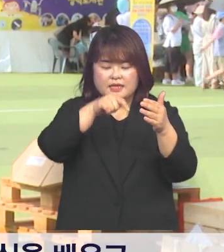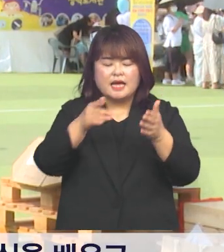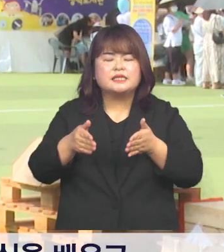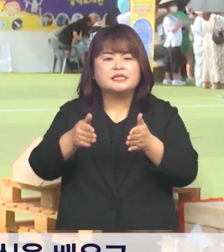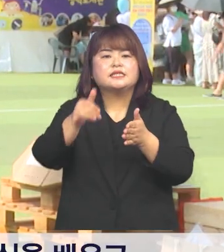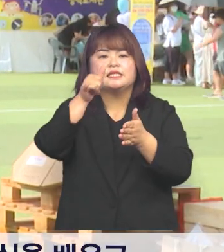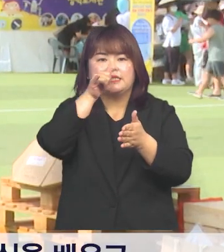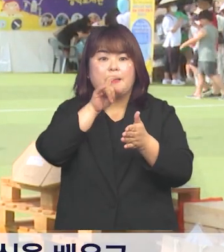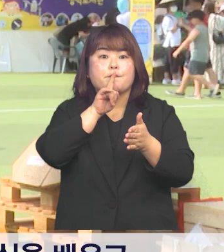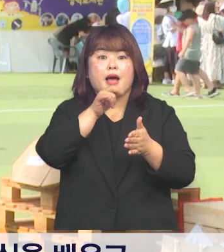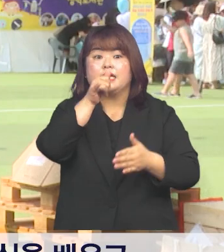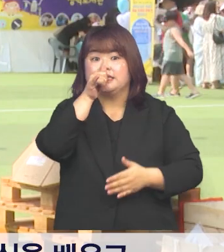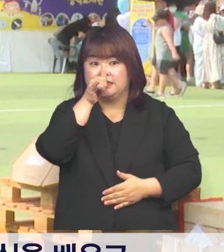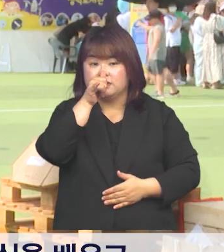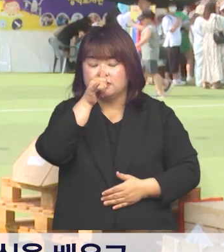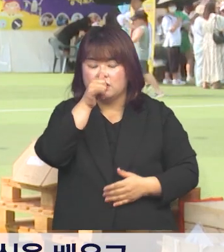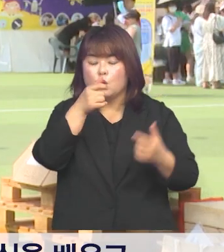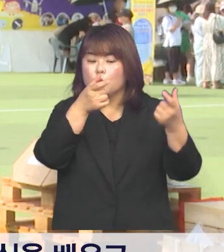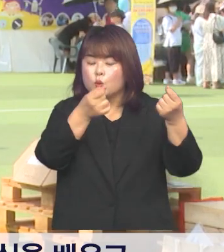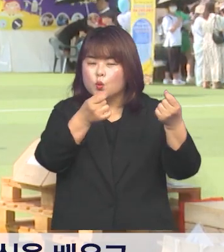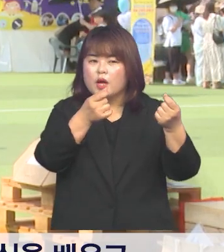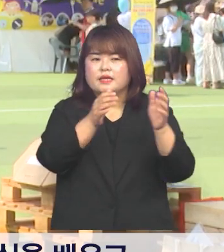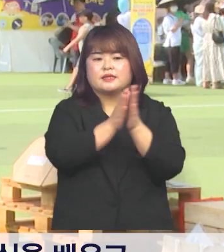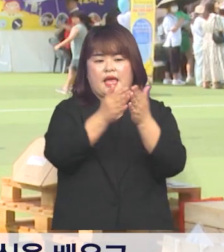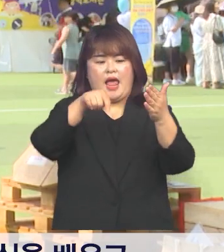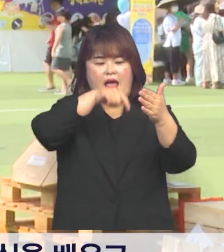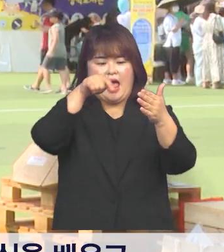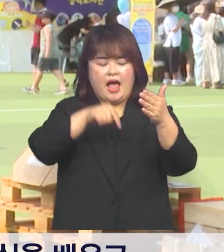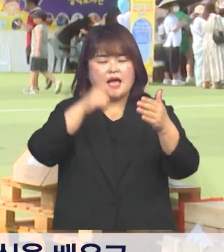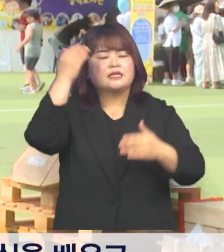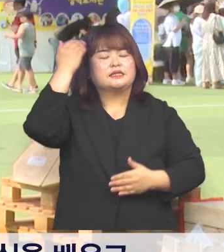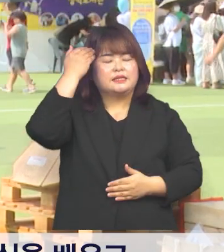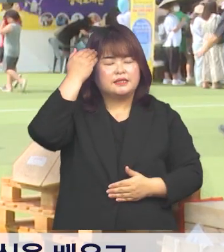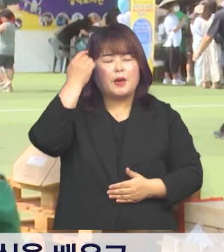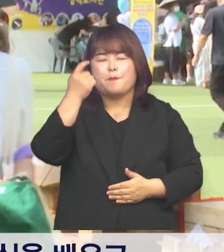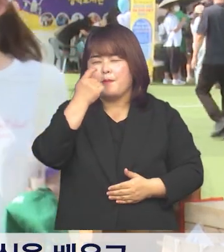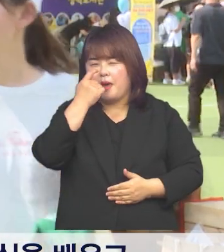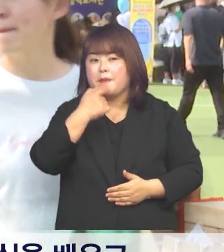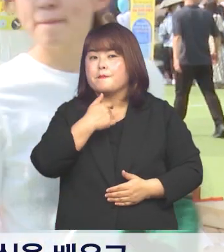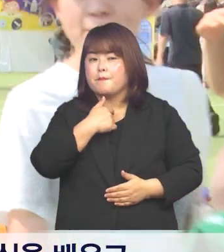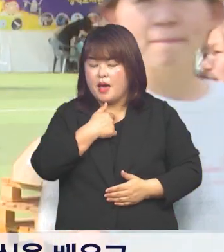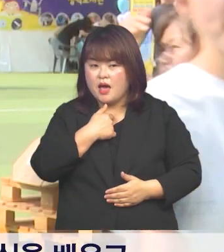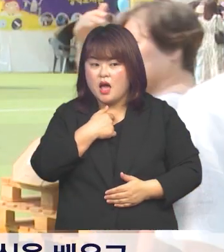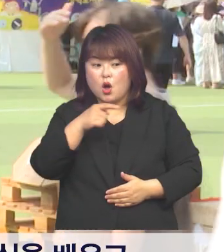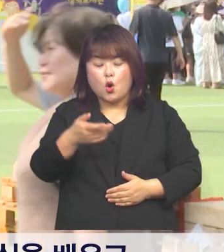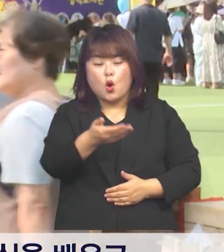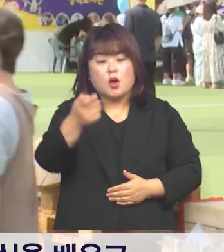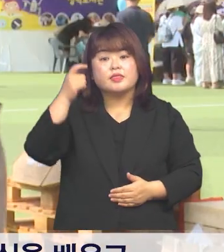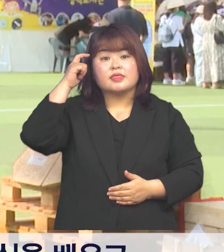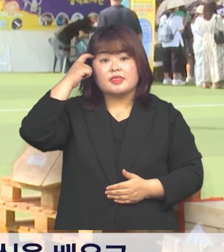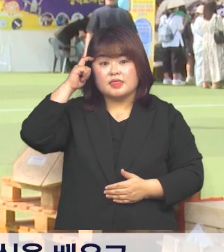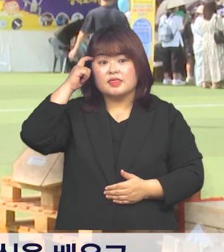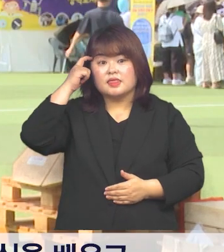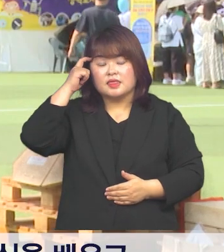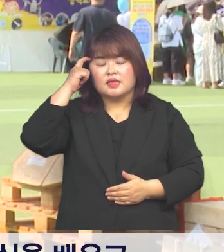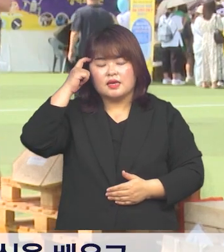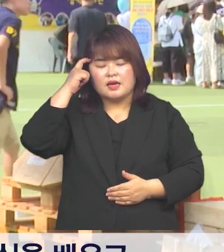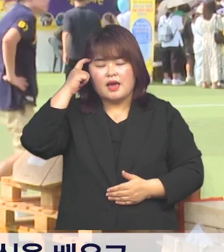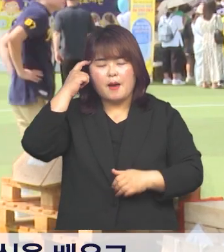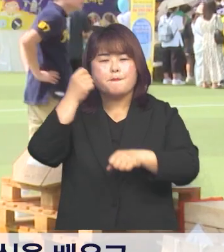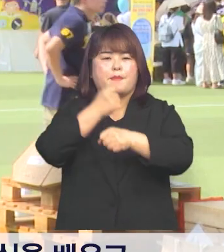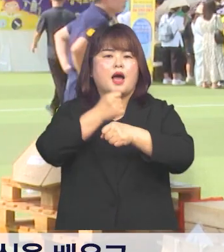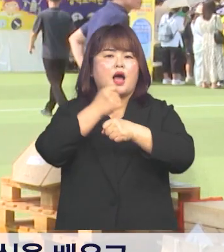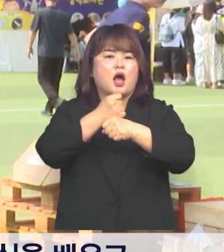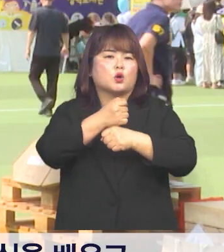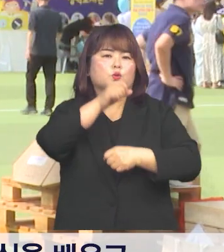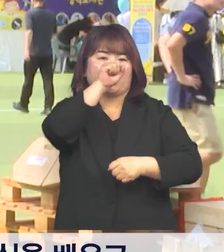말이 있습니다. 책을 통해서 많은 지혜와 지식을 배우고 또 여러분의 사색의 힘을 갖고